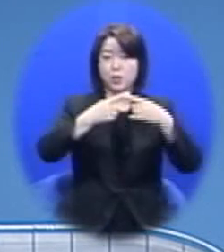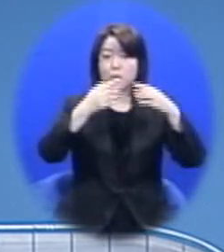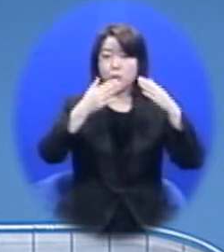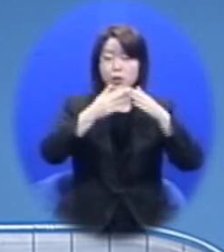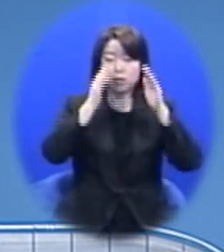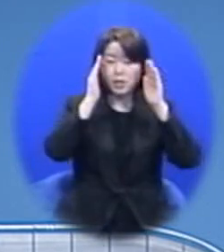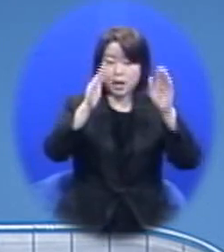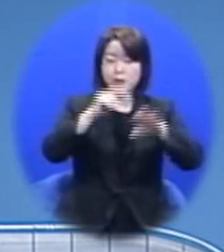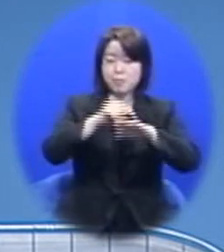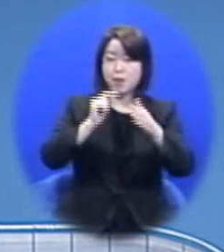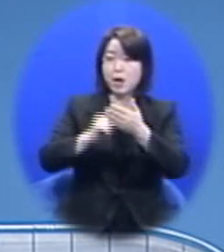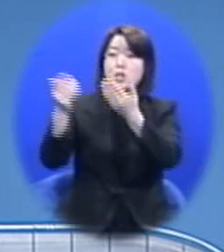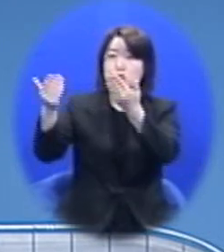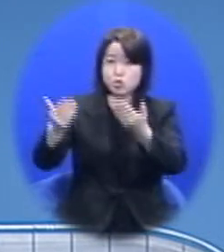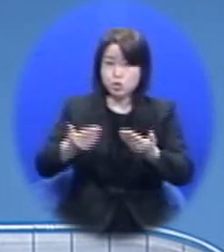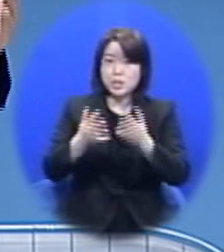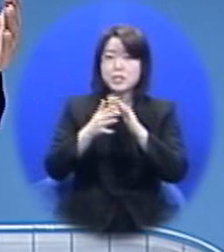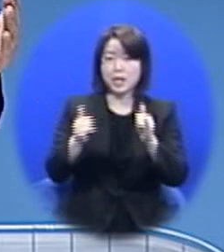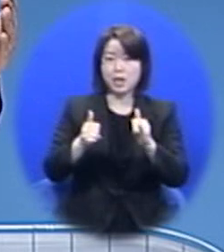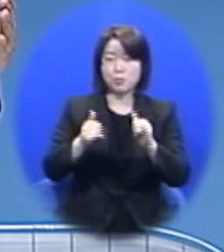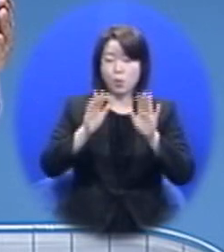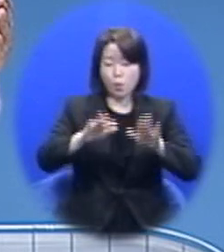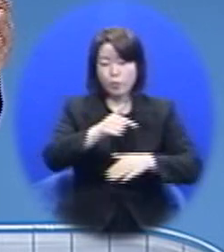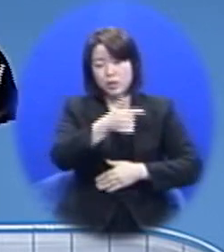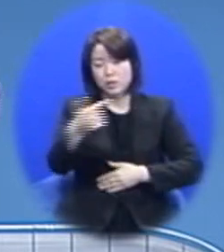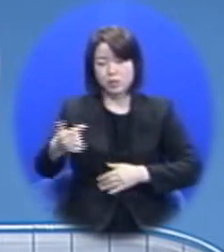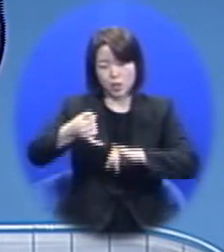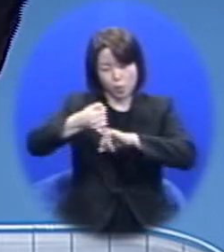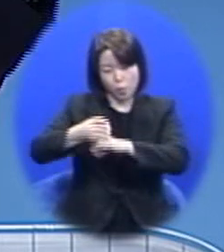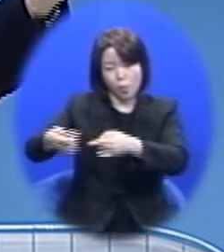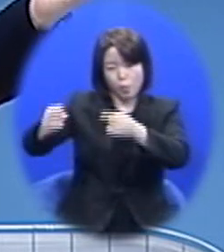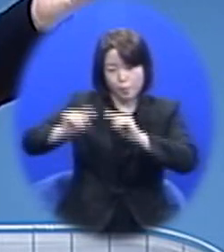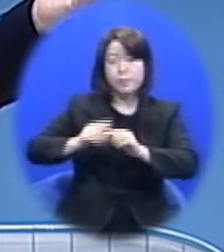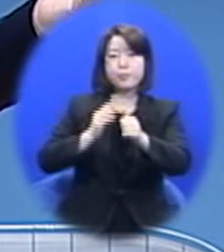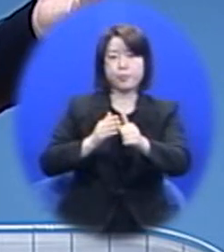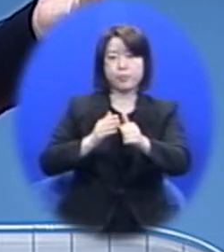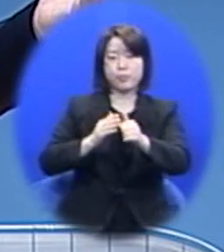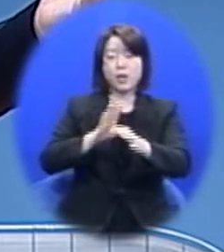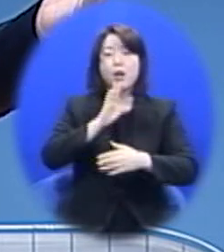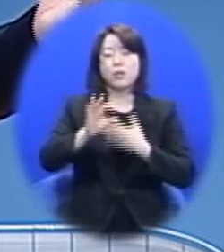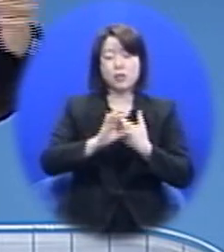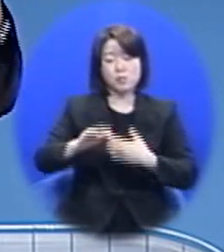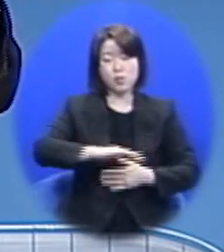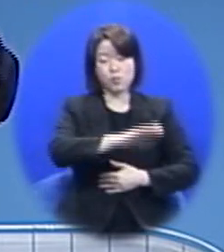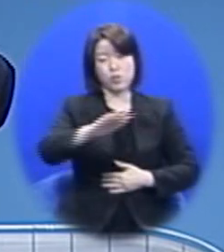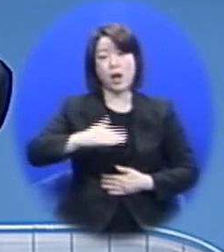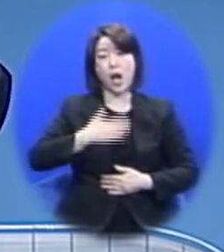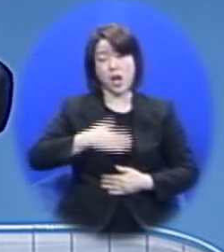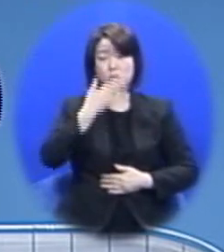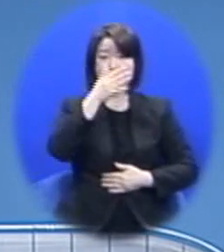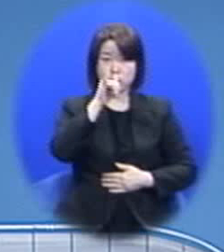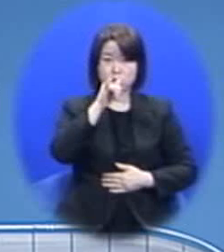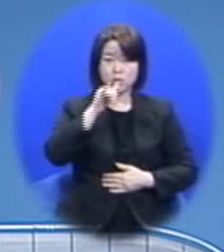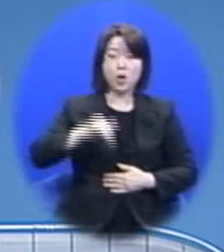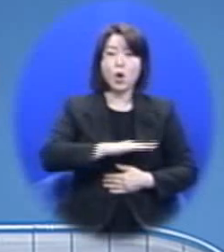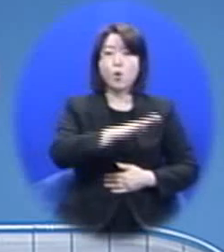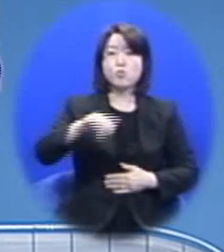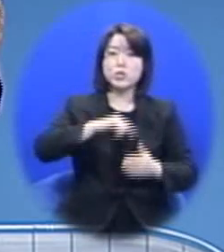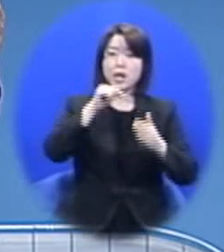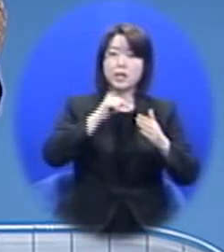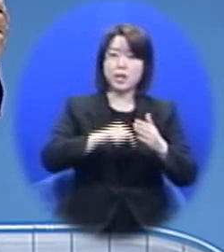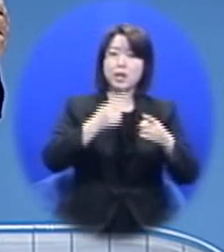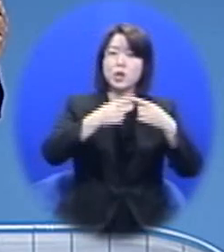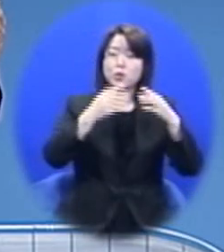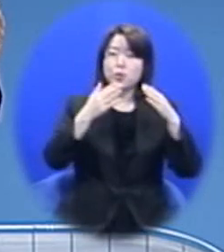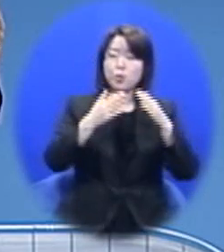분은 오늘 저녁에 꼭 오세요. 그러면 우리가 알게 됩니다. 우리 안에 교회를 사랑하게